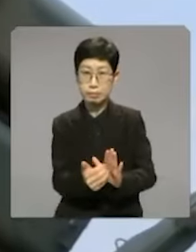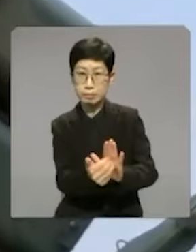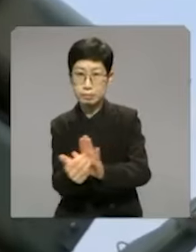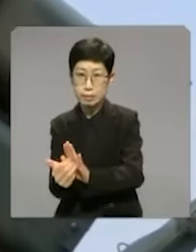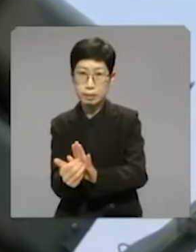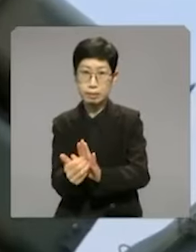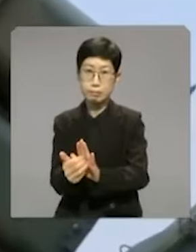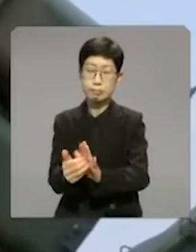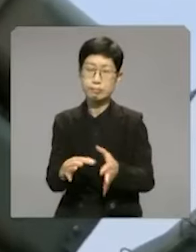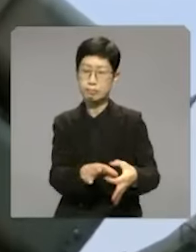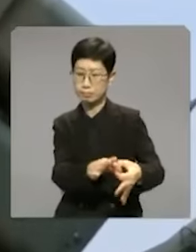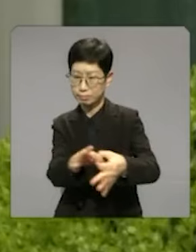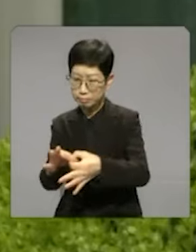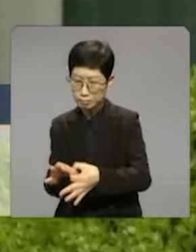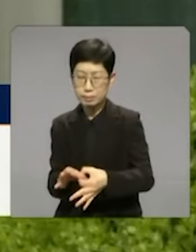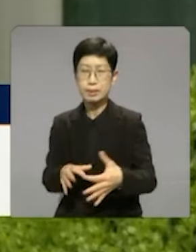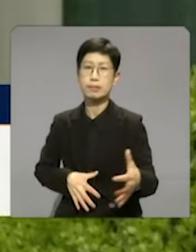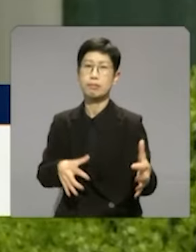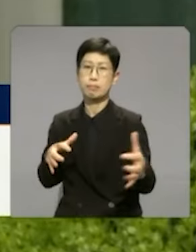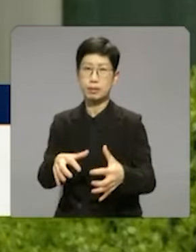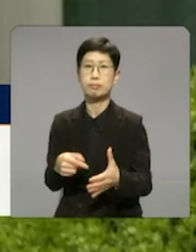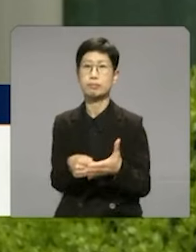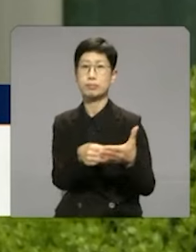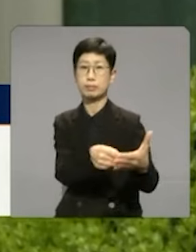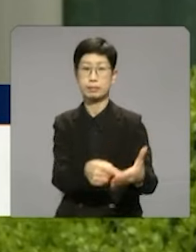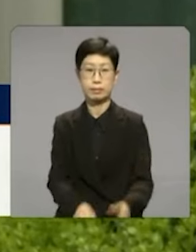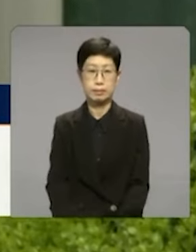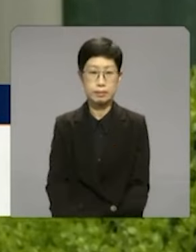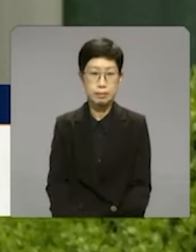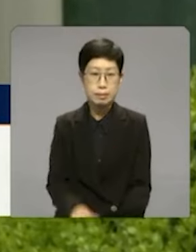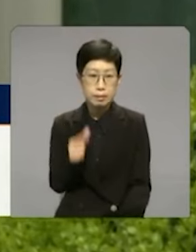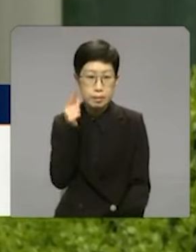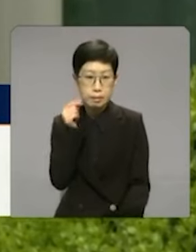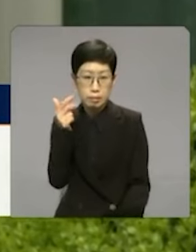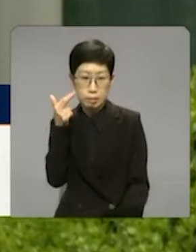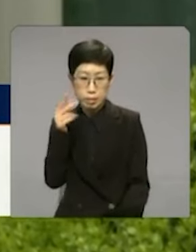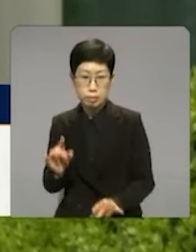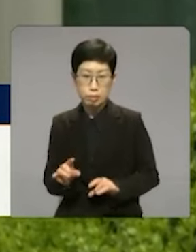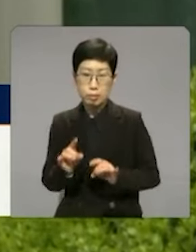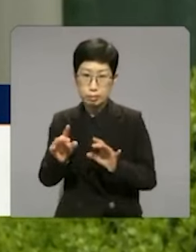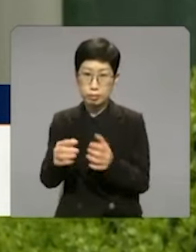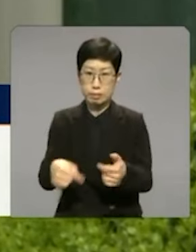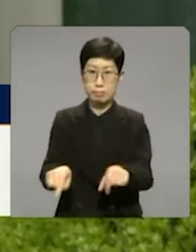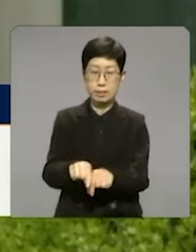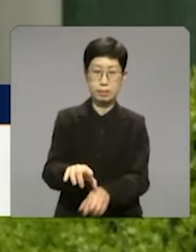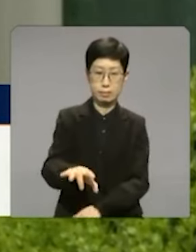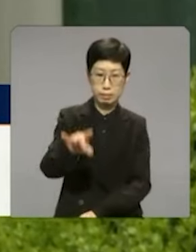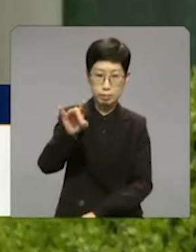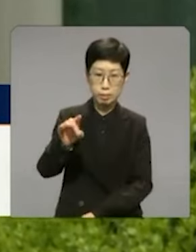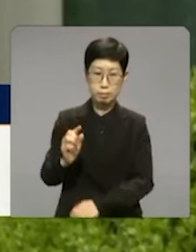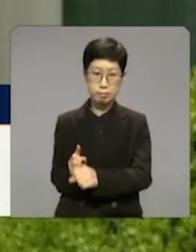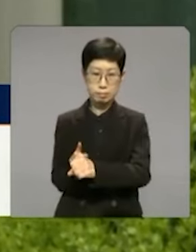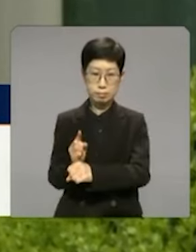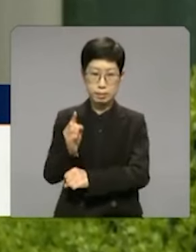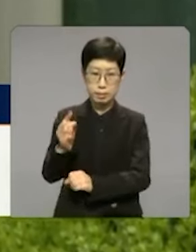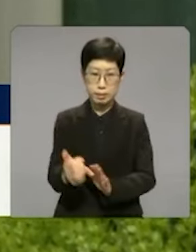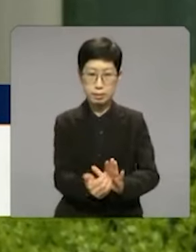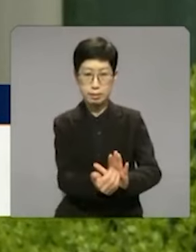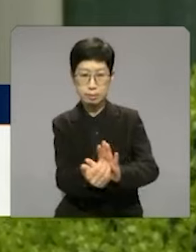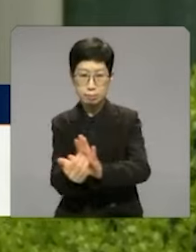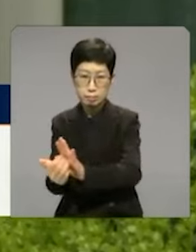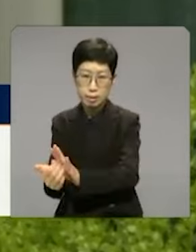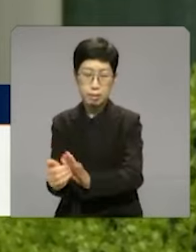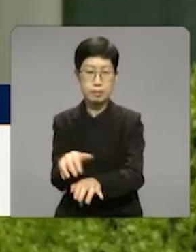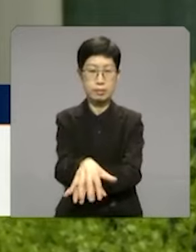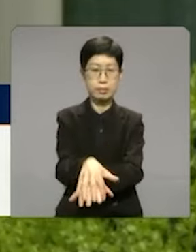협력을 추진합니다. I'm also pleased to announce that for the first time, Japan and the United States and Australia will create